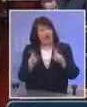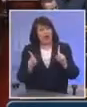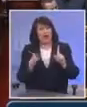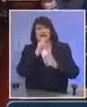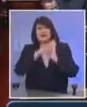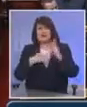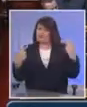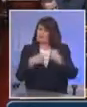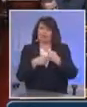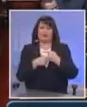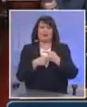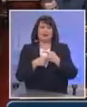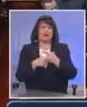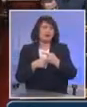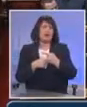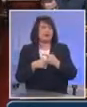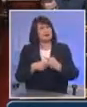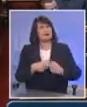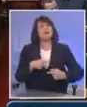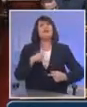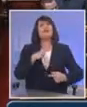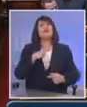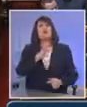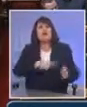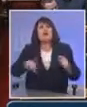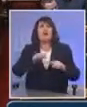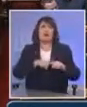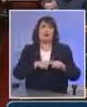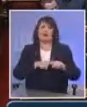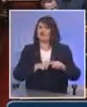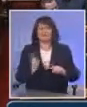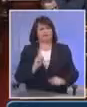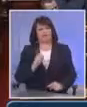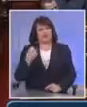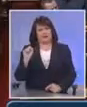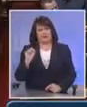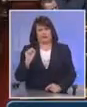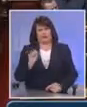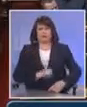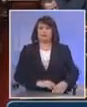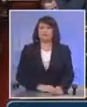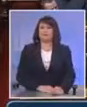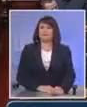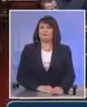το Σύνταγμα, αλλά και προς τη θέληση γενικά του ελληνικού λαού.